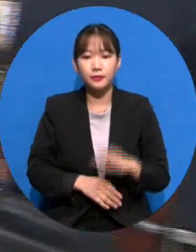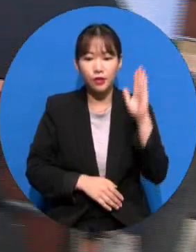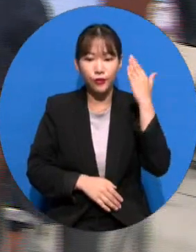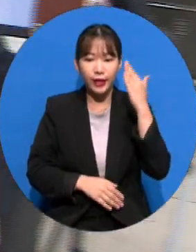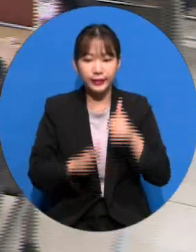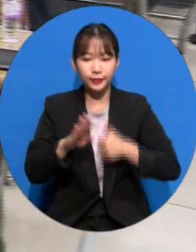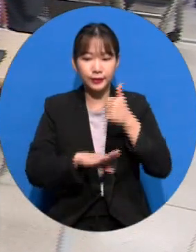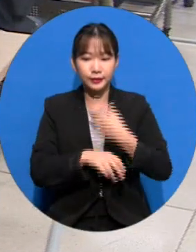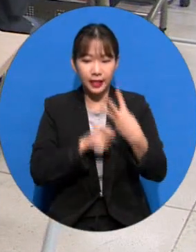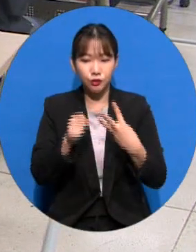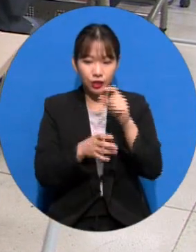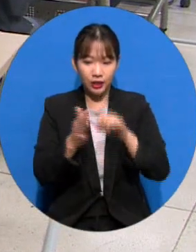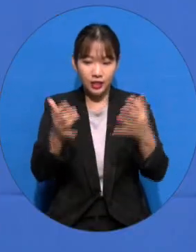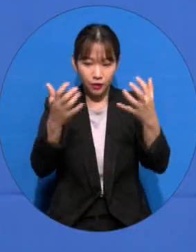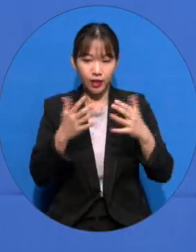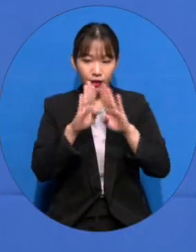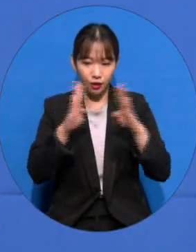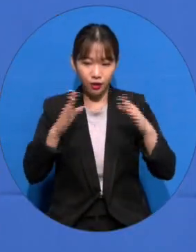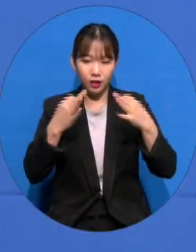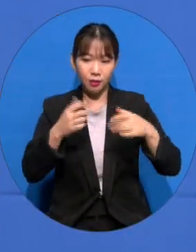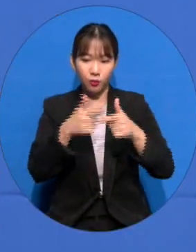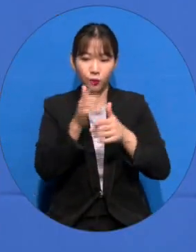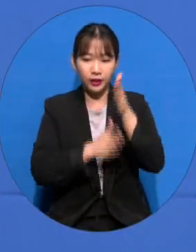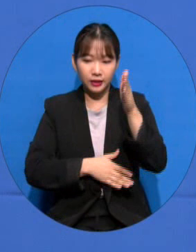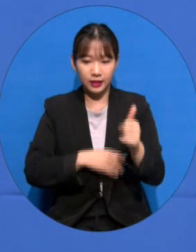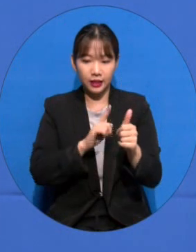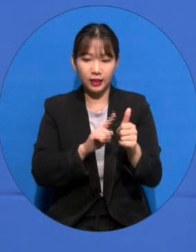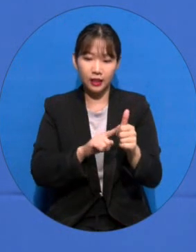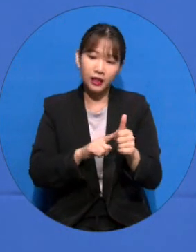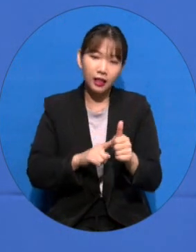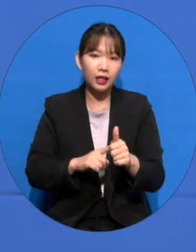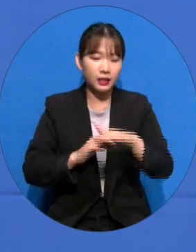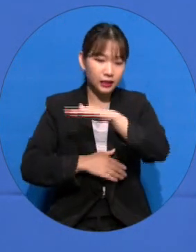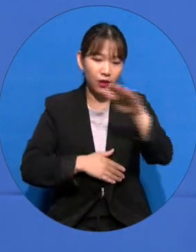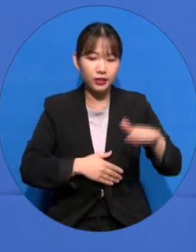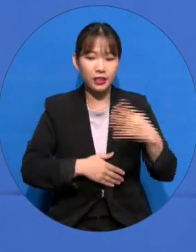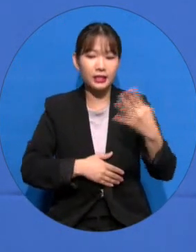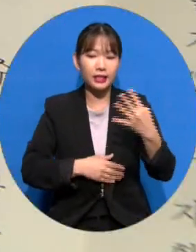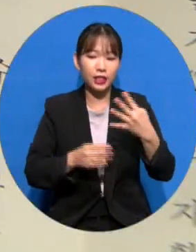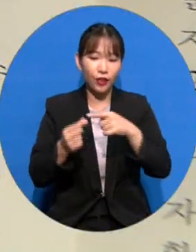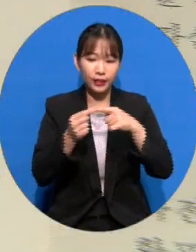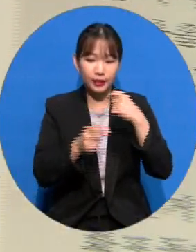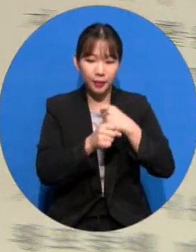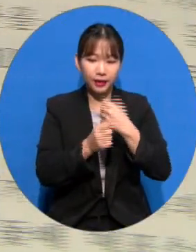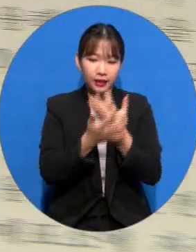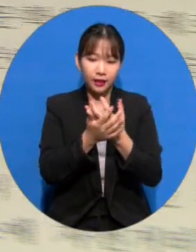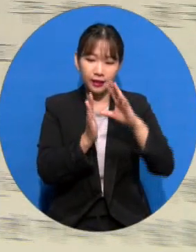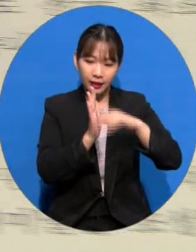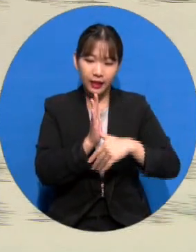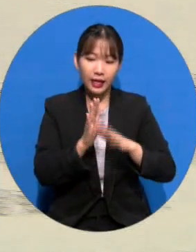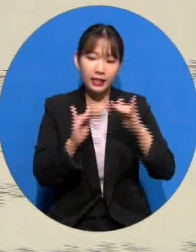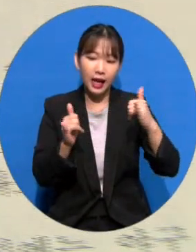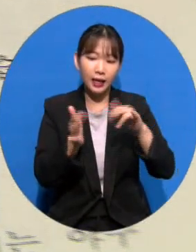최근 취임 3주년 기자회견을 열었던 김종식 목포시장. 전체 4천여 글자로 이루어진 회견문에서